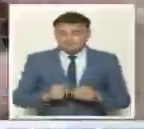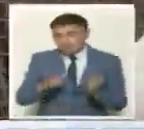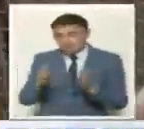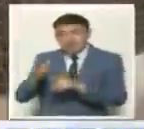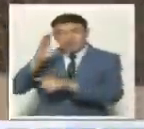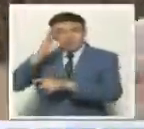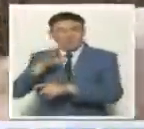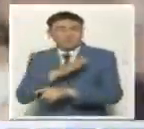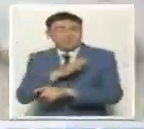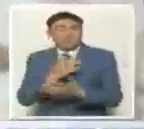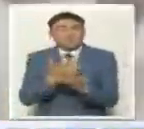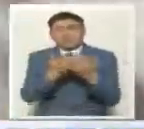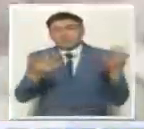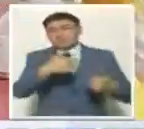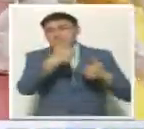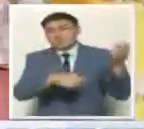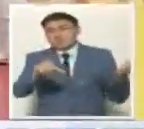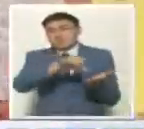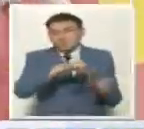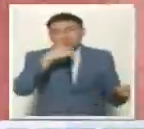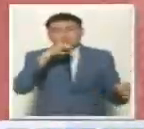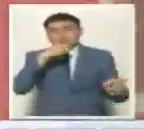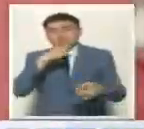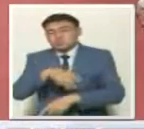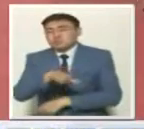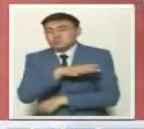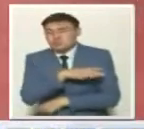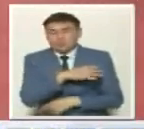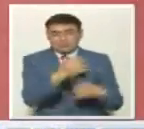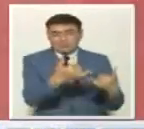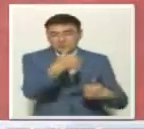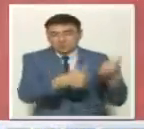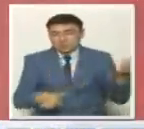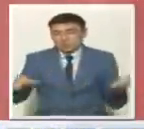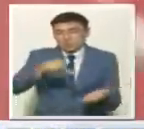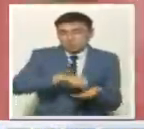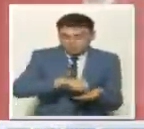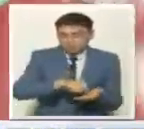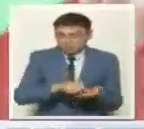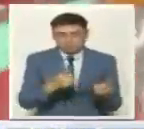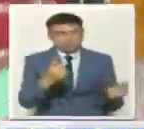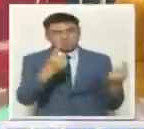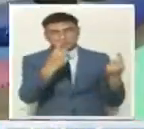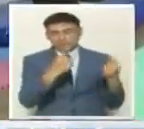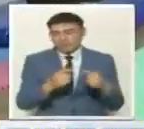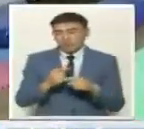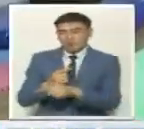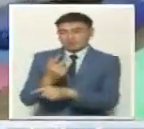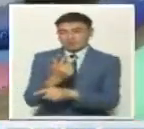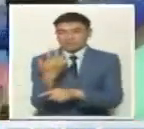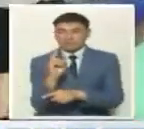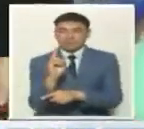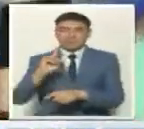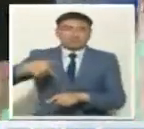чемпионате Казахстана и на различных турнирах. И это самое крупное соревнование, в котором участвовал Амир. Спортсмен выступал в весе 35 килограммов,